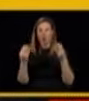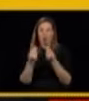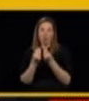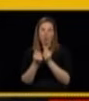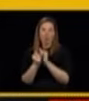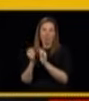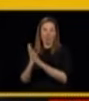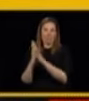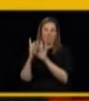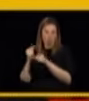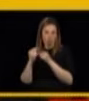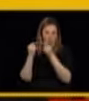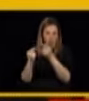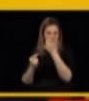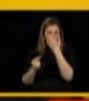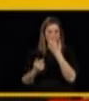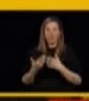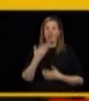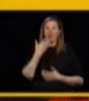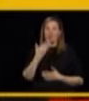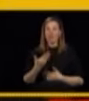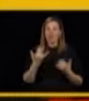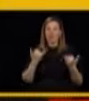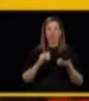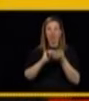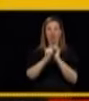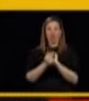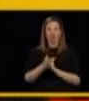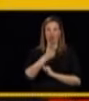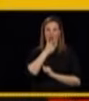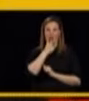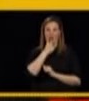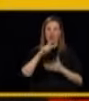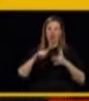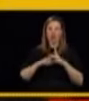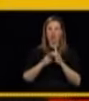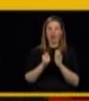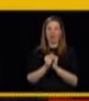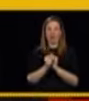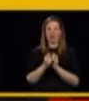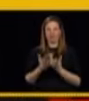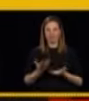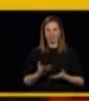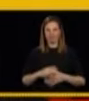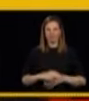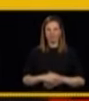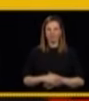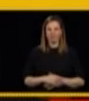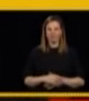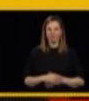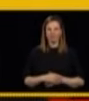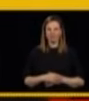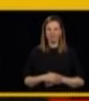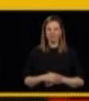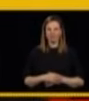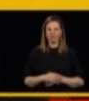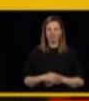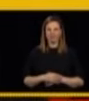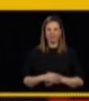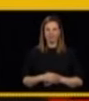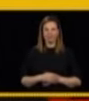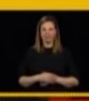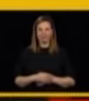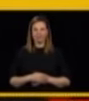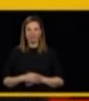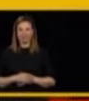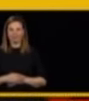eux. Merci. So we'll now switch in English and we'll start today with Cathy Sonnet, CBC News. Good afternoon, children. Bonjour à vous